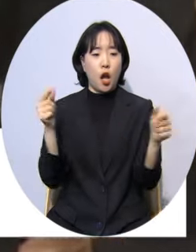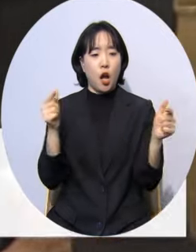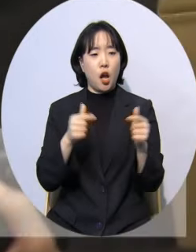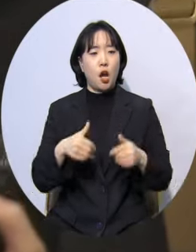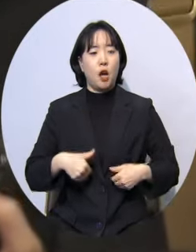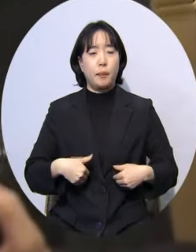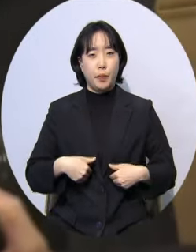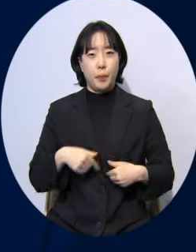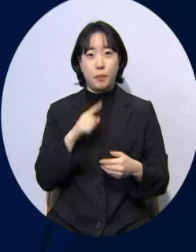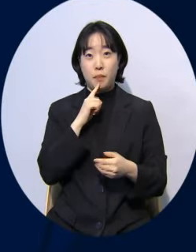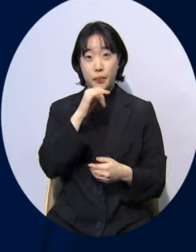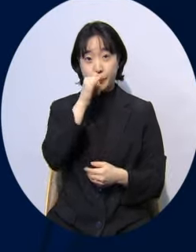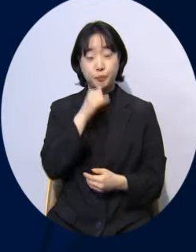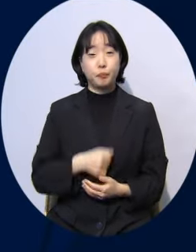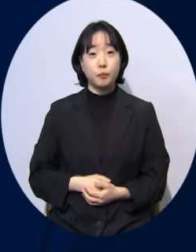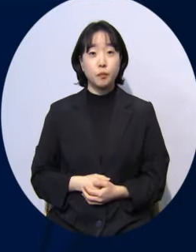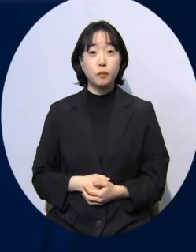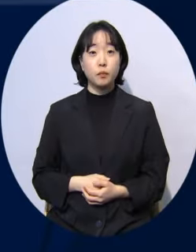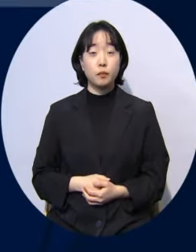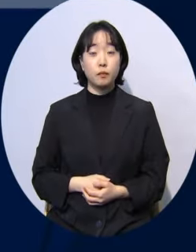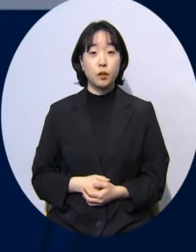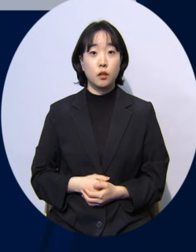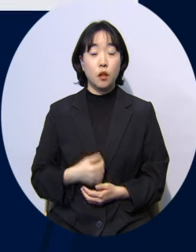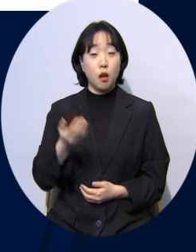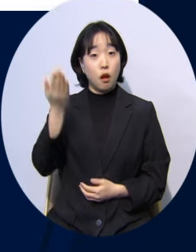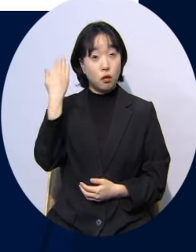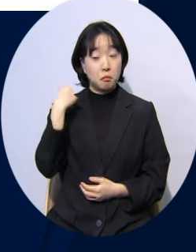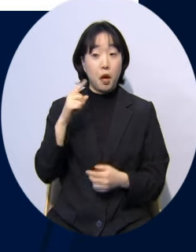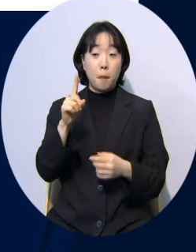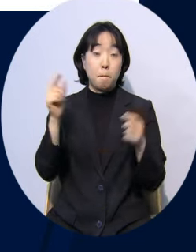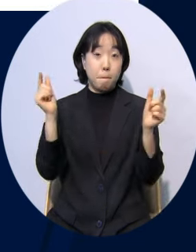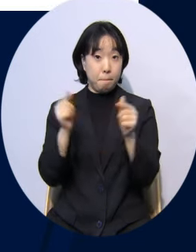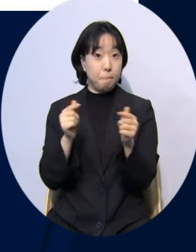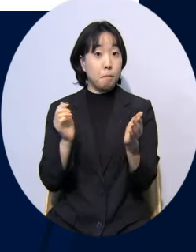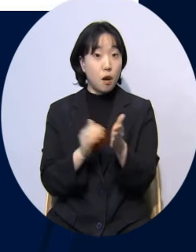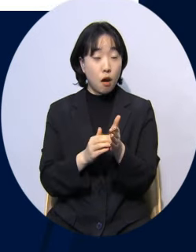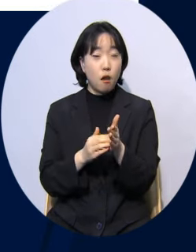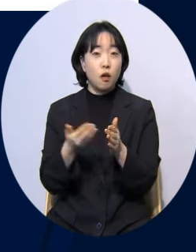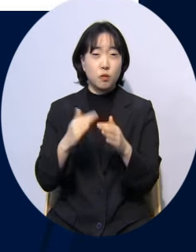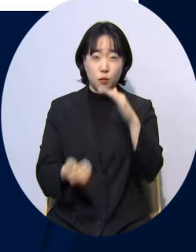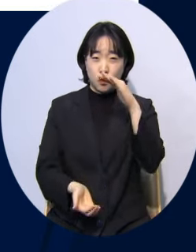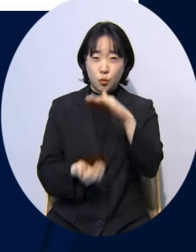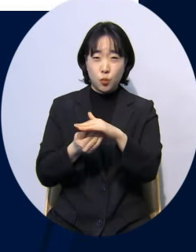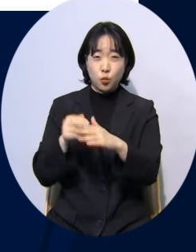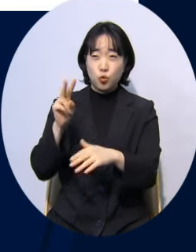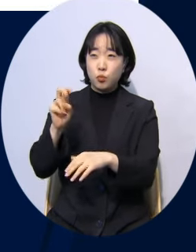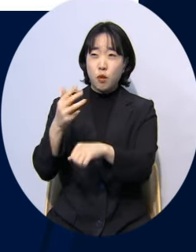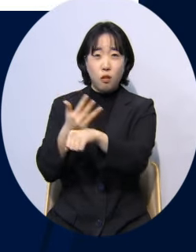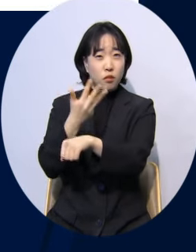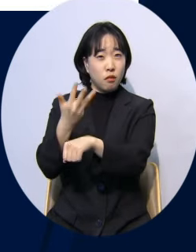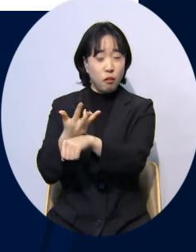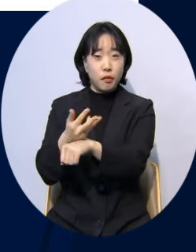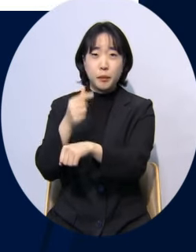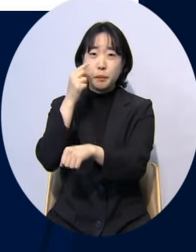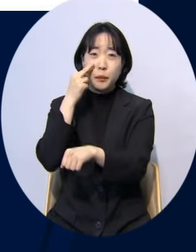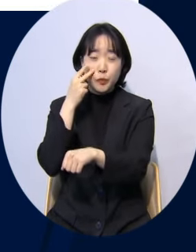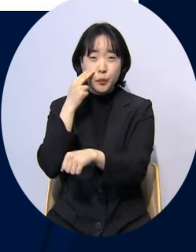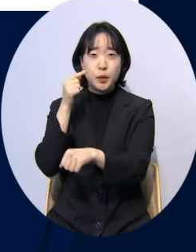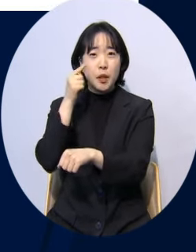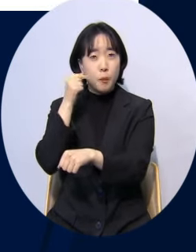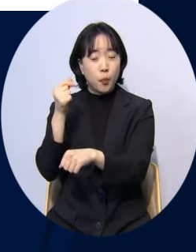의견이 나왔습니다 앞서 전공법 도입으로 한차례 단축됐지만 대 2시간인 미국과 일본